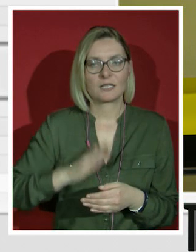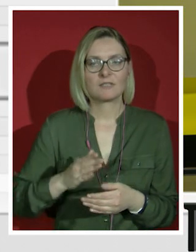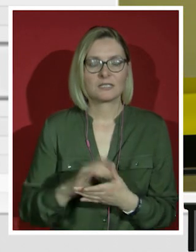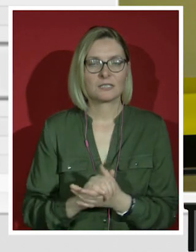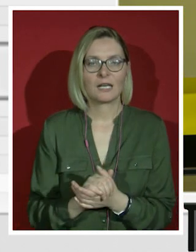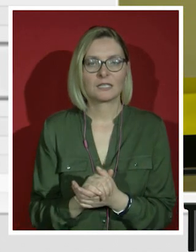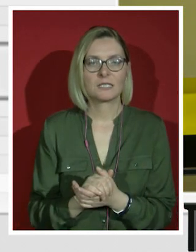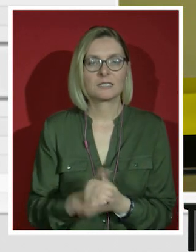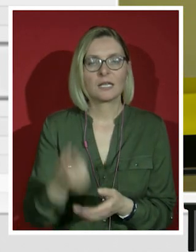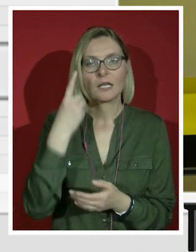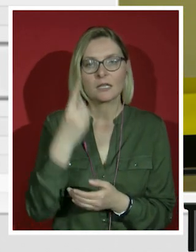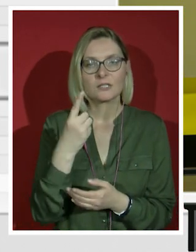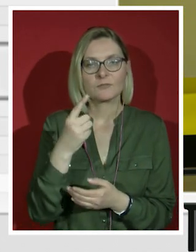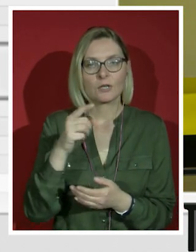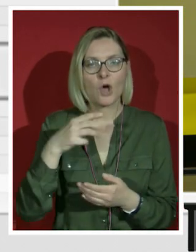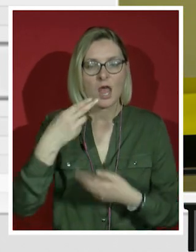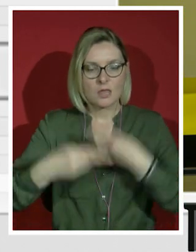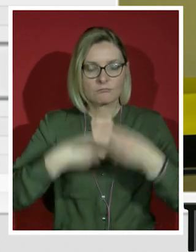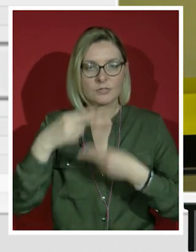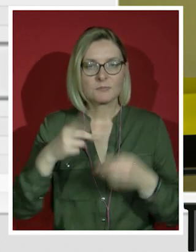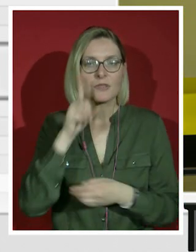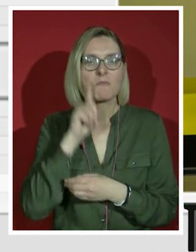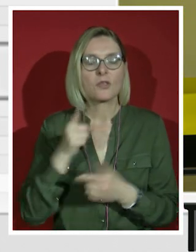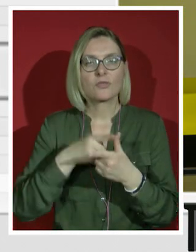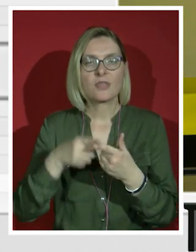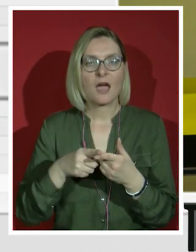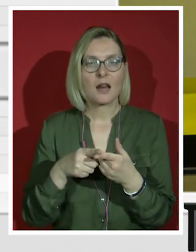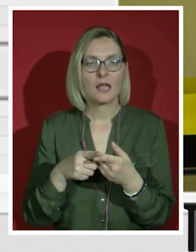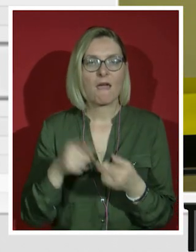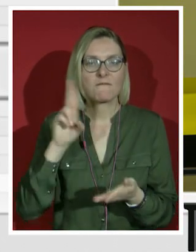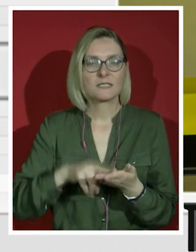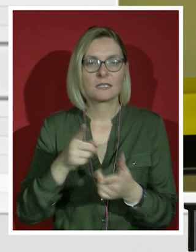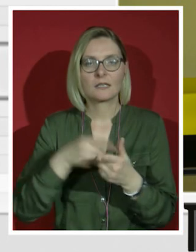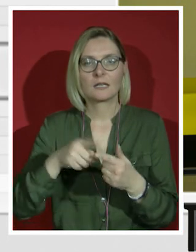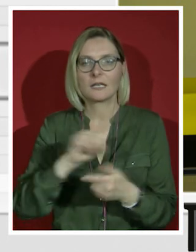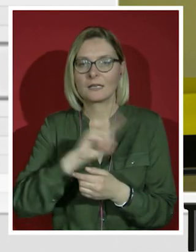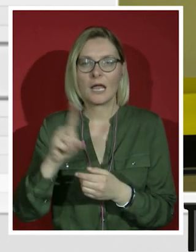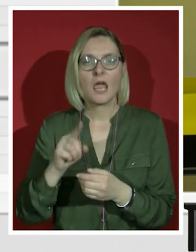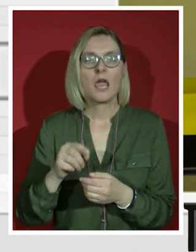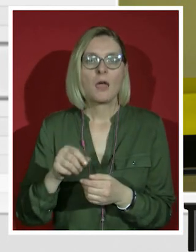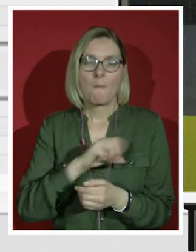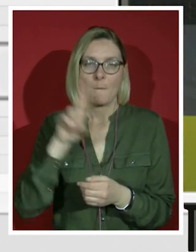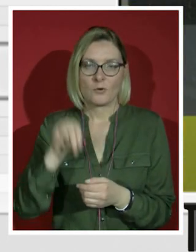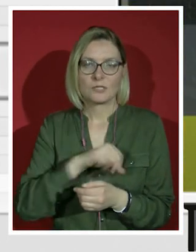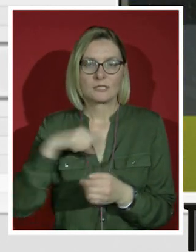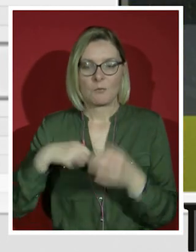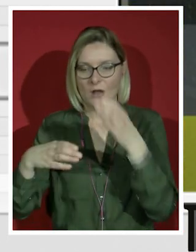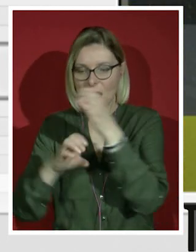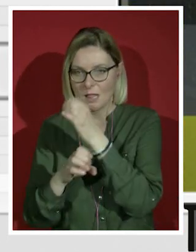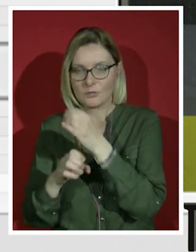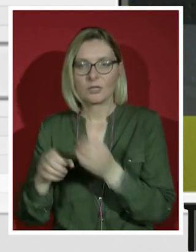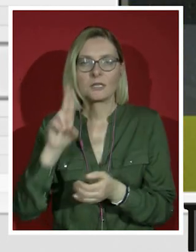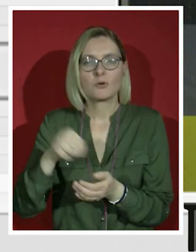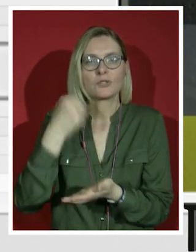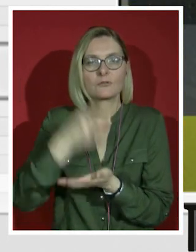меродавна метода за испитување на медот е само лабораторија, акредитирана лабораторија. Така, само таму ќе можеме да